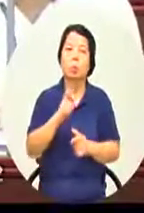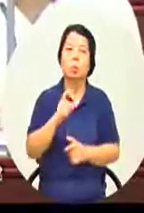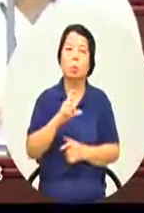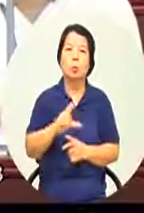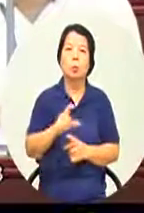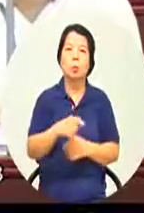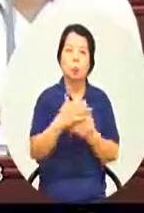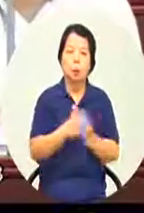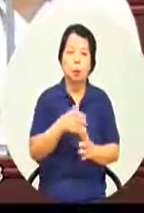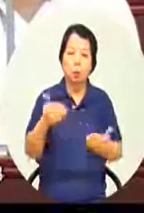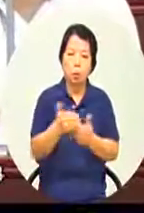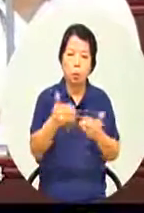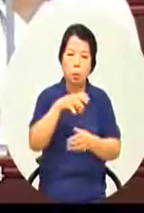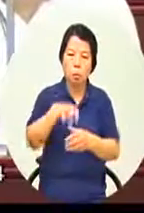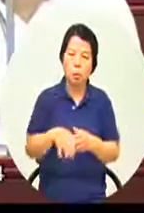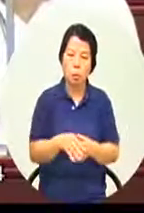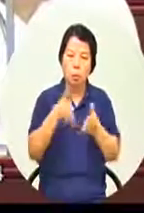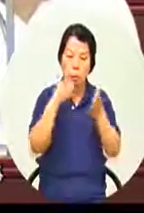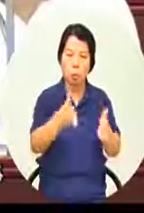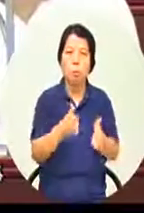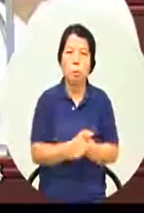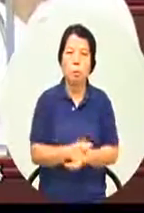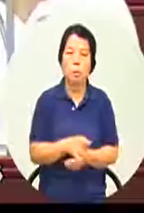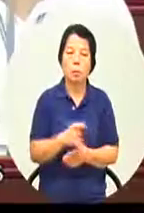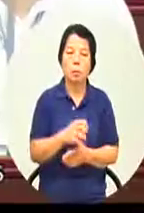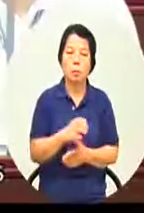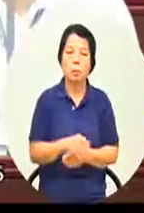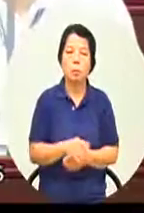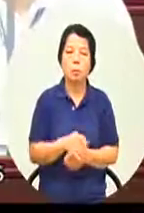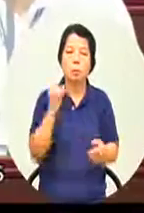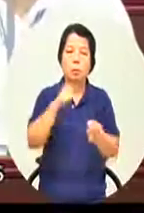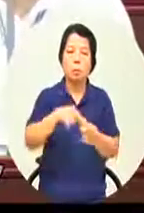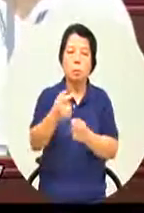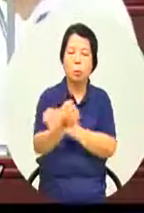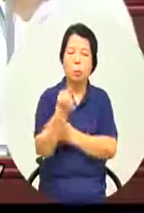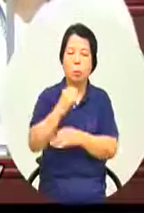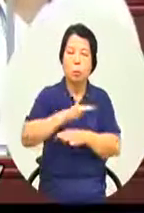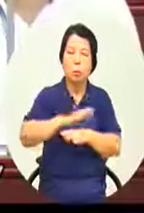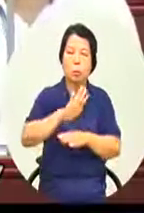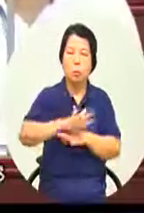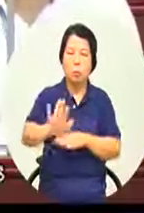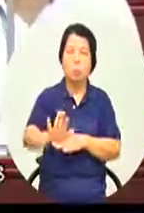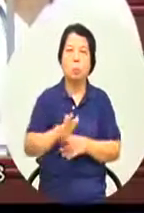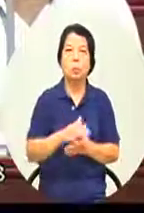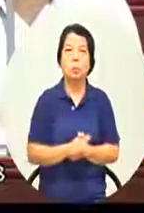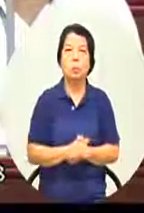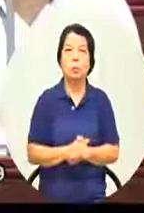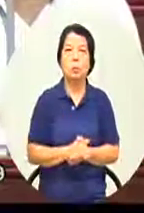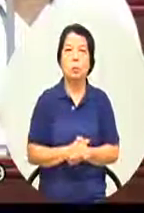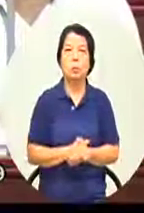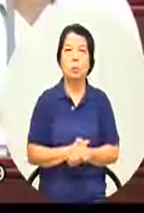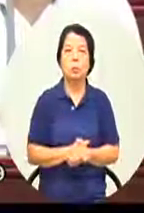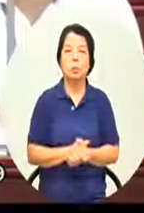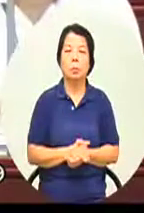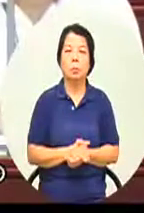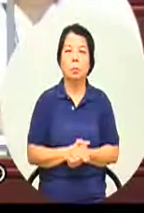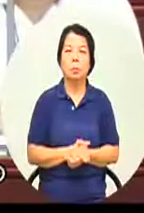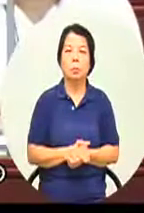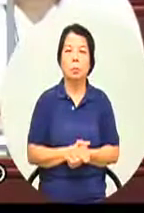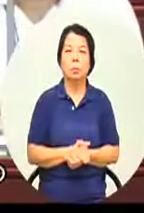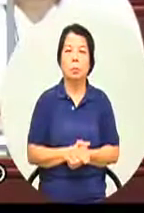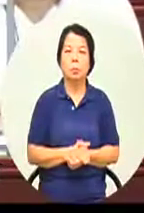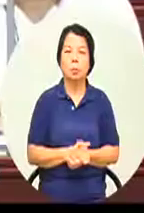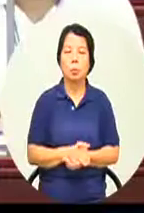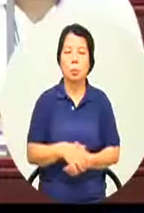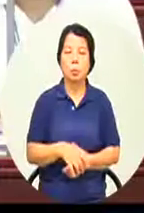起来交通局针对这几个方向都有在努力再去做。那其实还是一句话，希望交